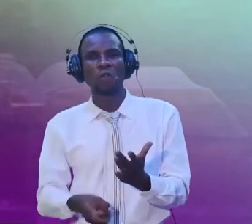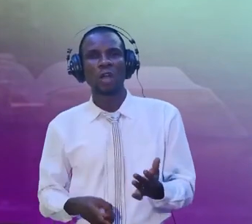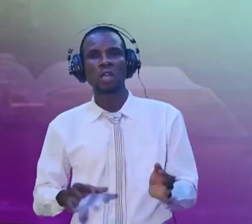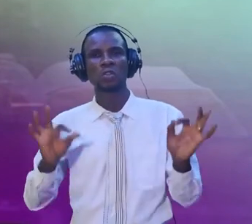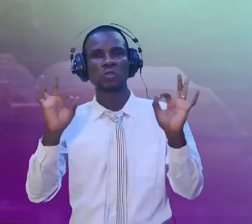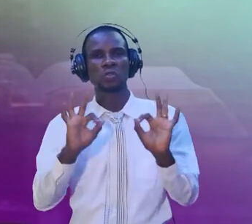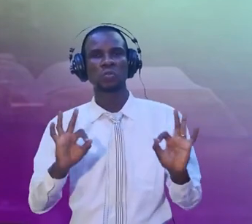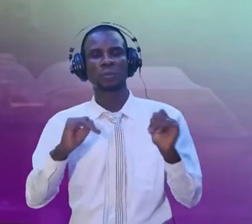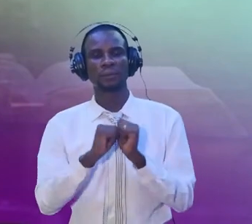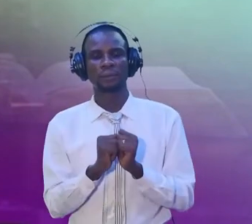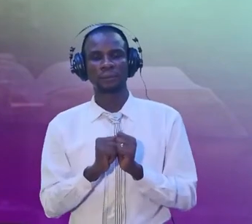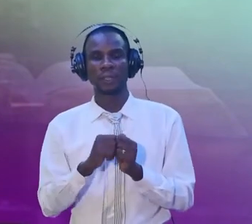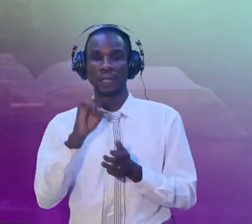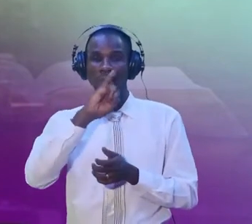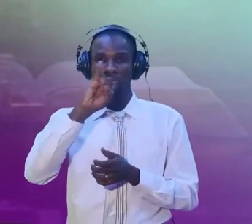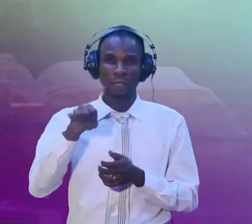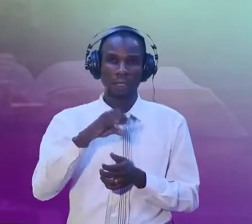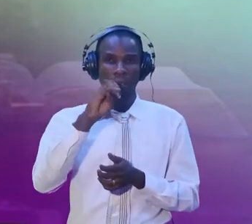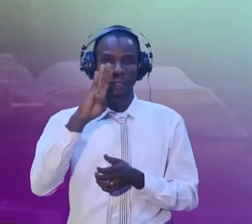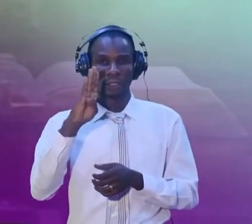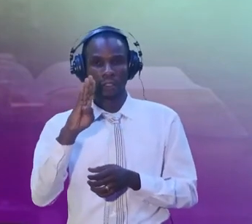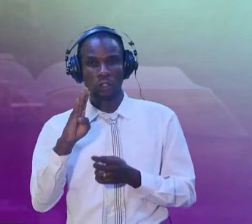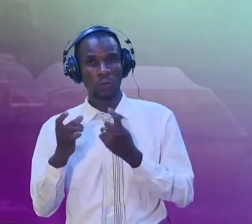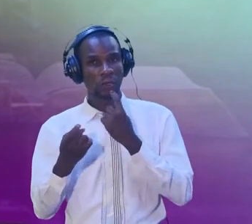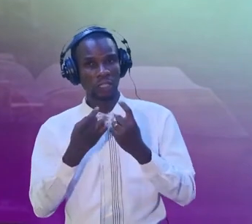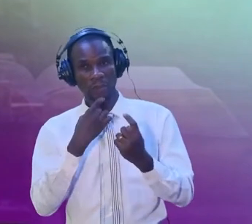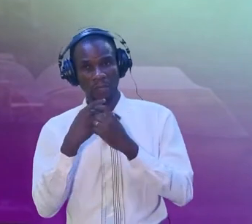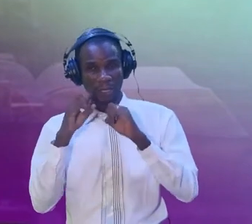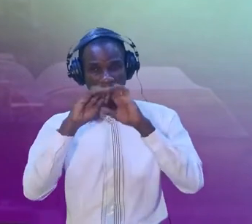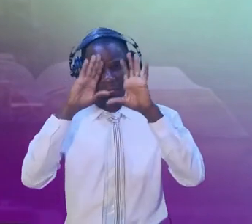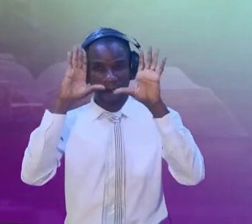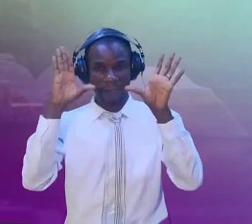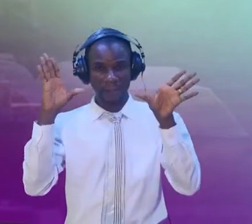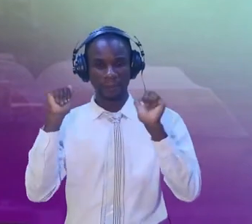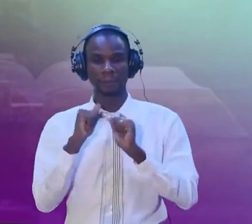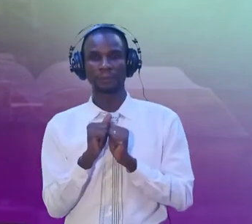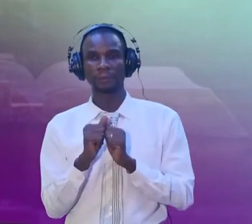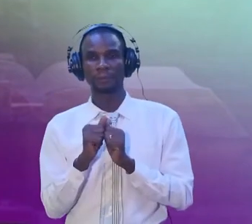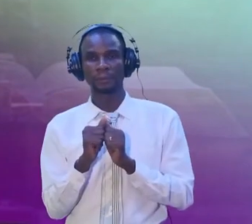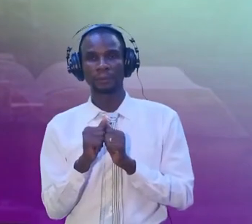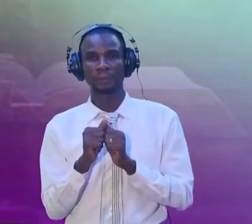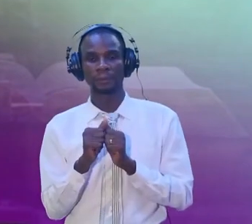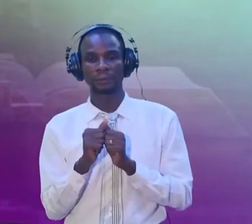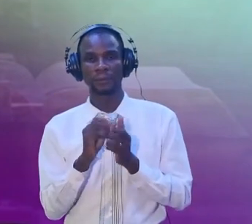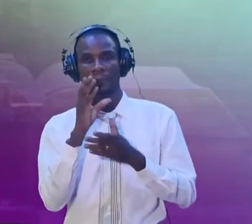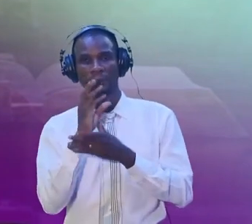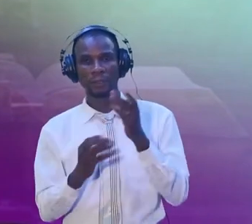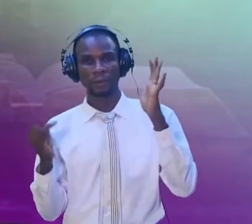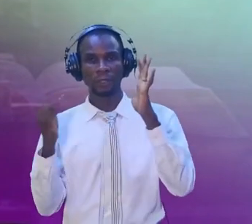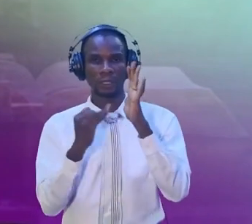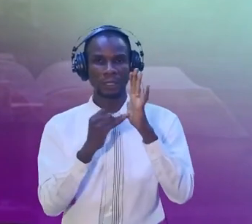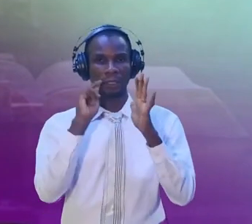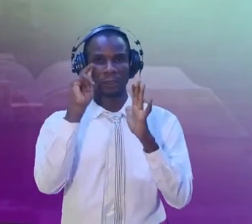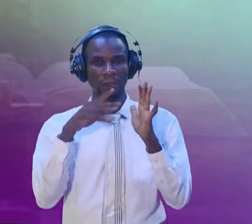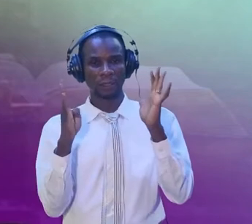wafu wanajua nini kuhusu Biblia? Hawajui lolote. Na Ayubu alisema wazi